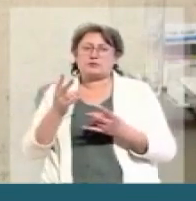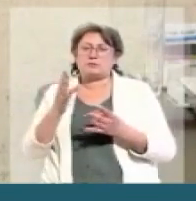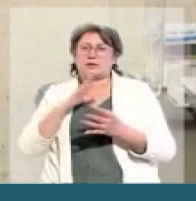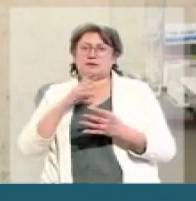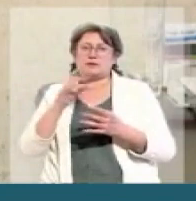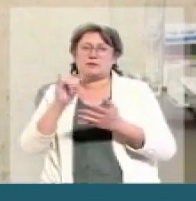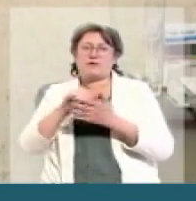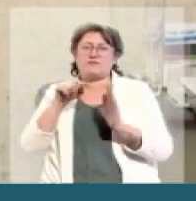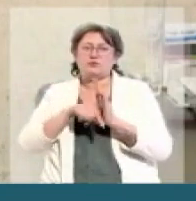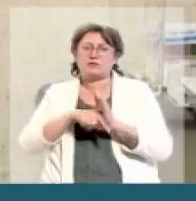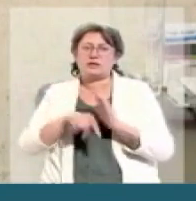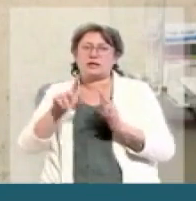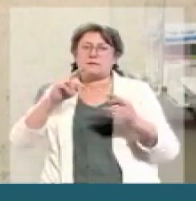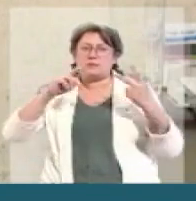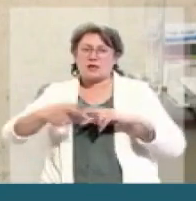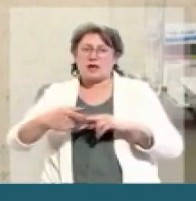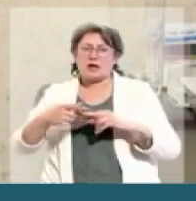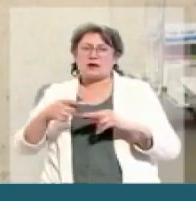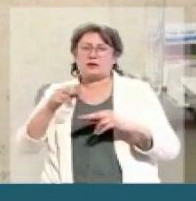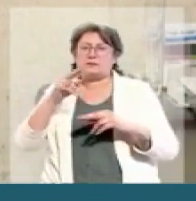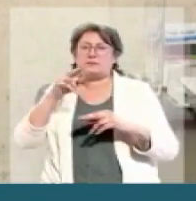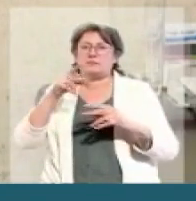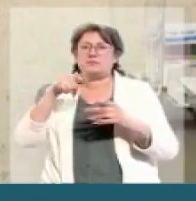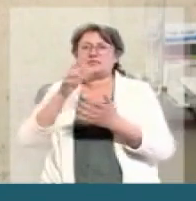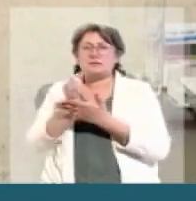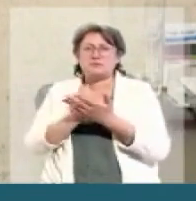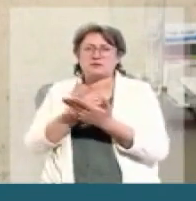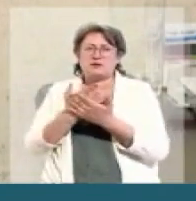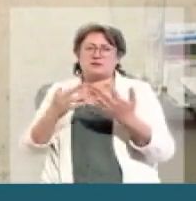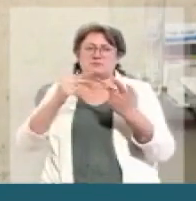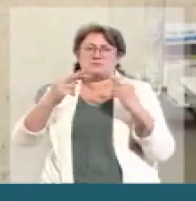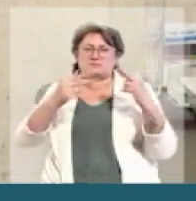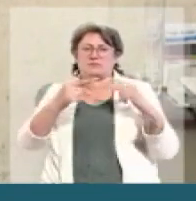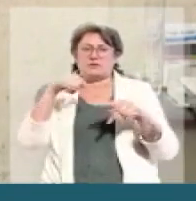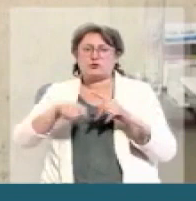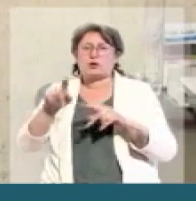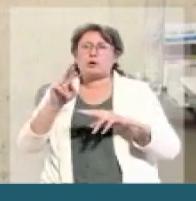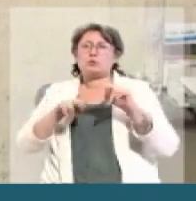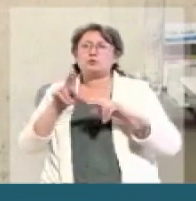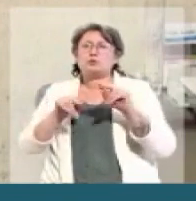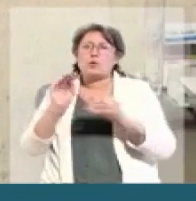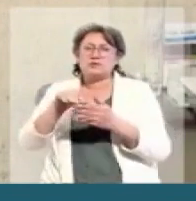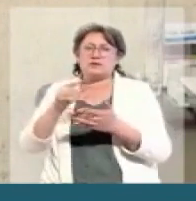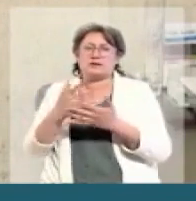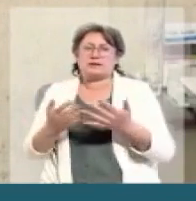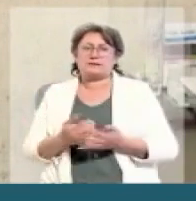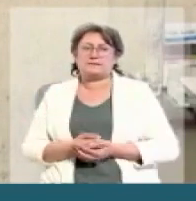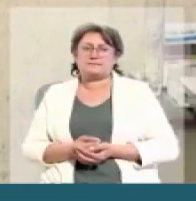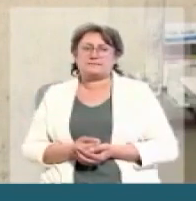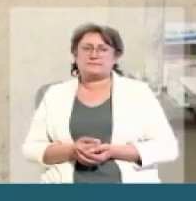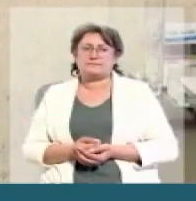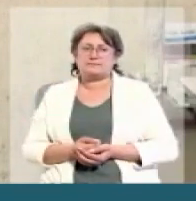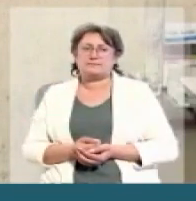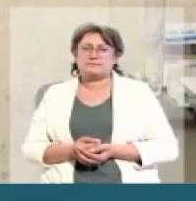приостановить. То есть там внутри мы там меняли там паропригреватели, где-то меняли, получается, само устройство, вот